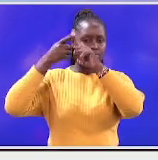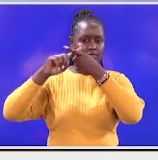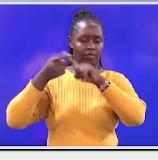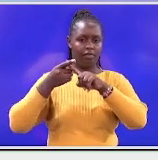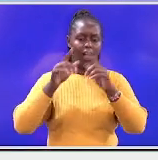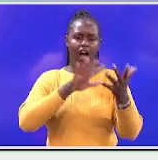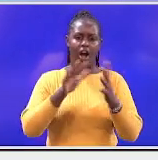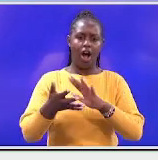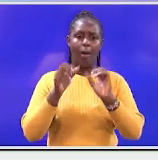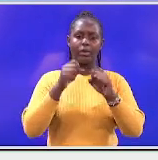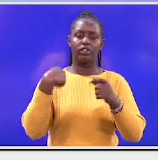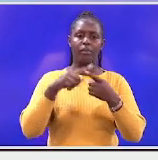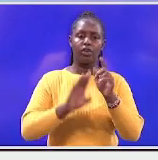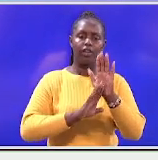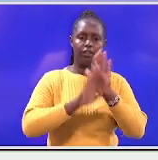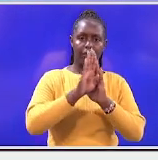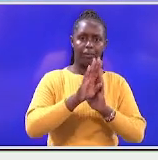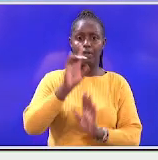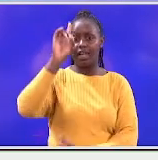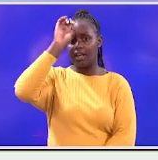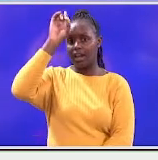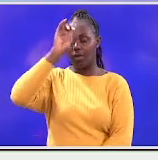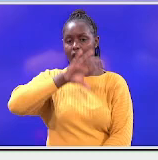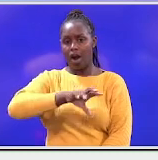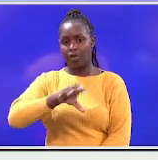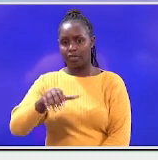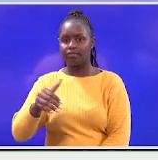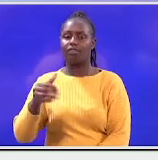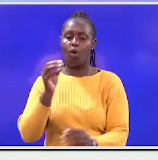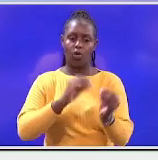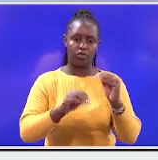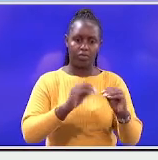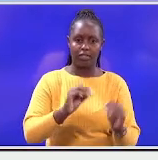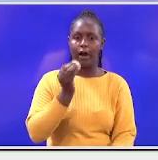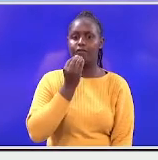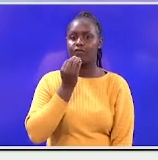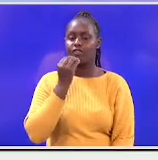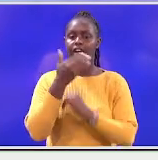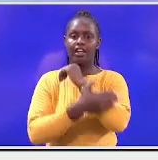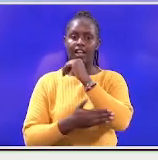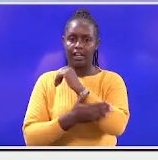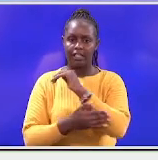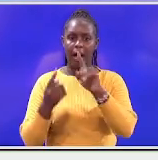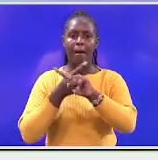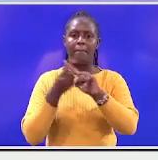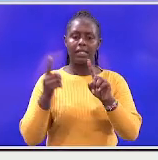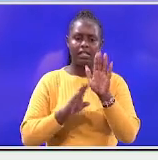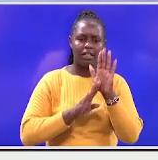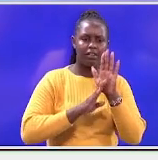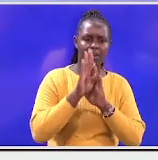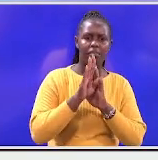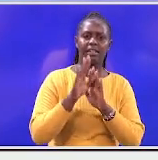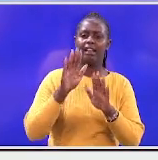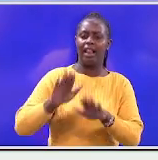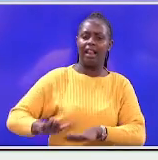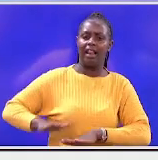hili. Kaunti ya Nyandarua huchangia pakubwa katika kikapu cha chakula nchini, japo imeachwa nyuma mno katika miundo msingi, ugumu